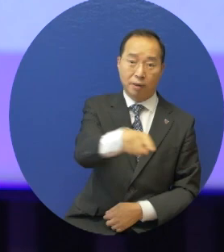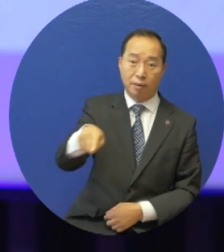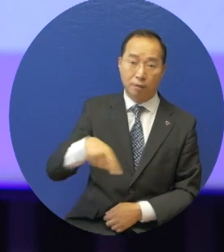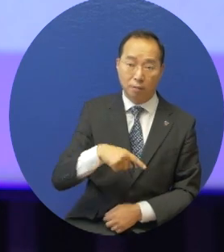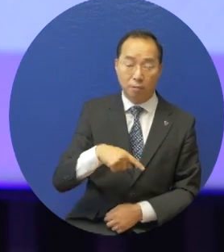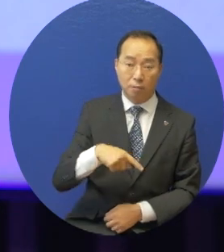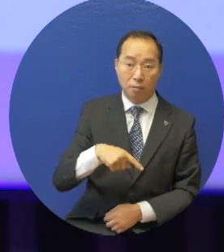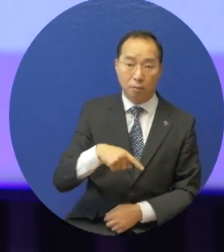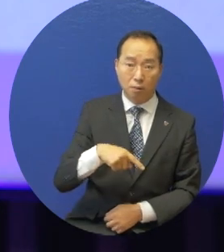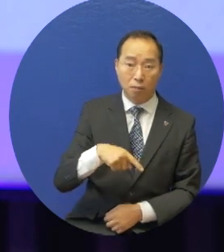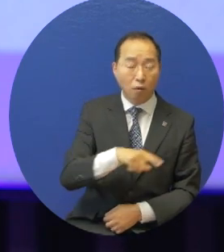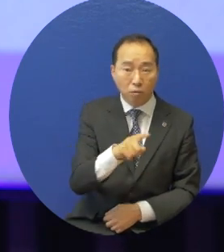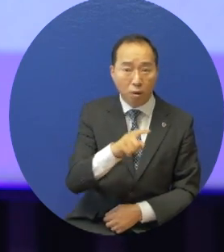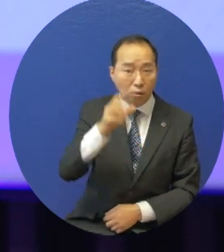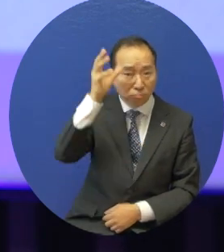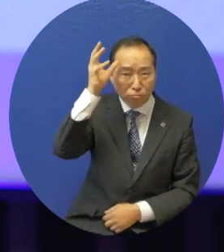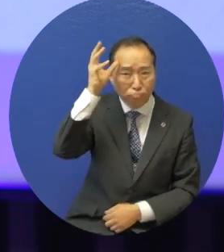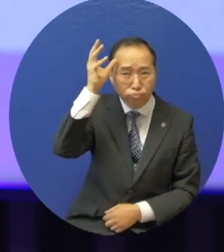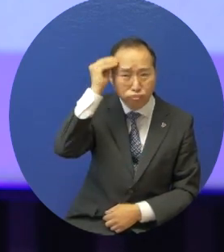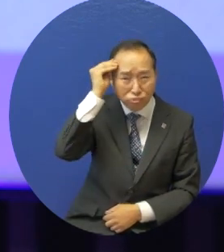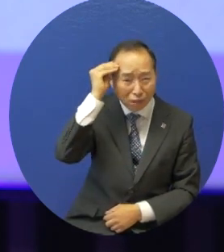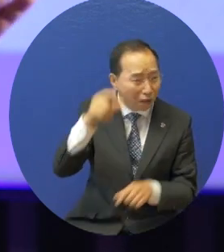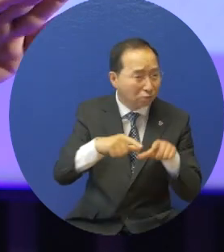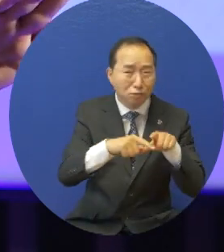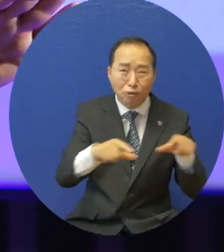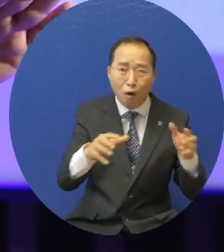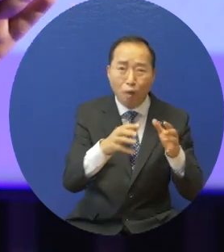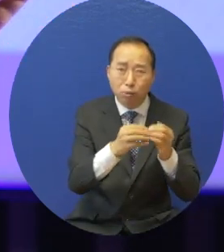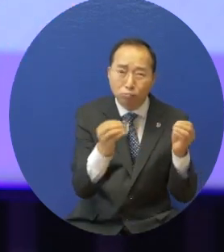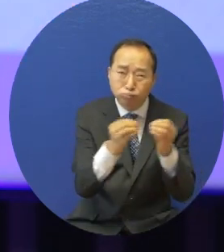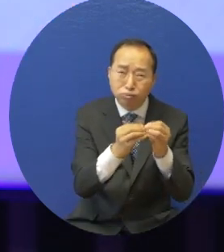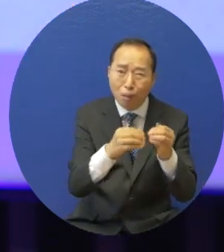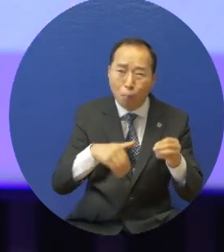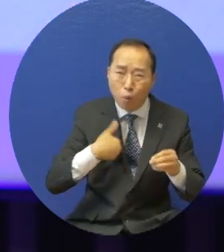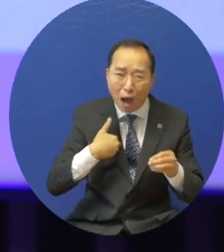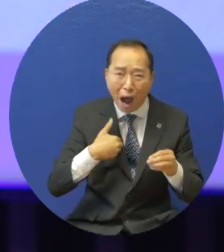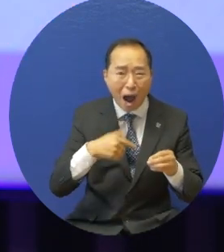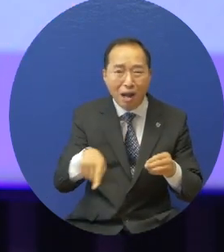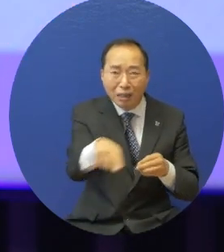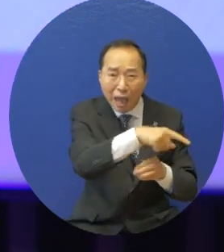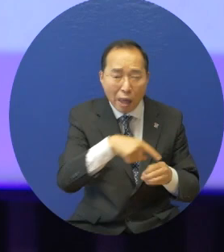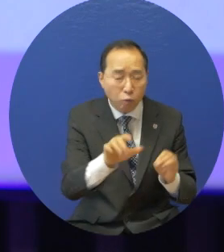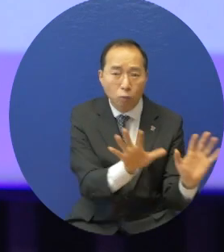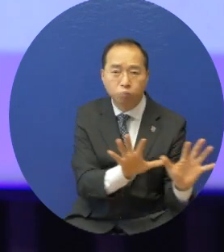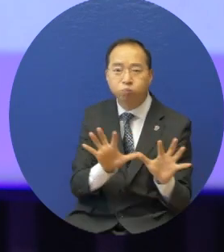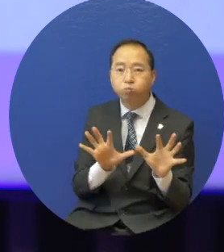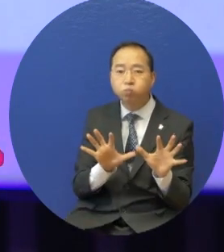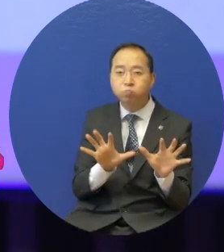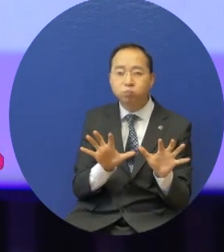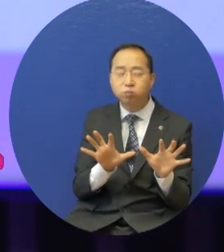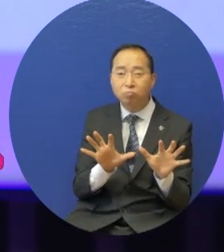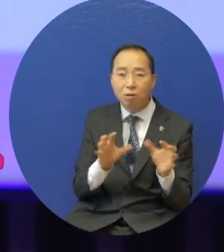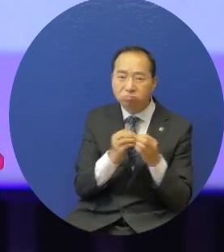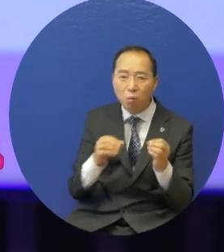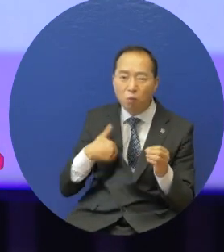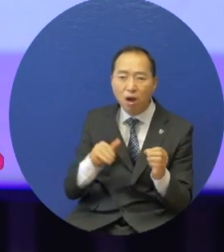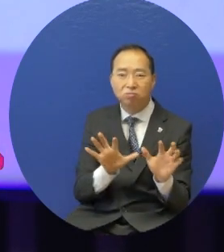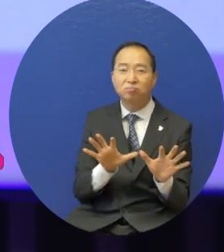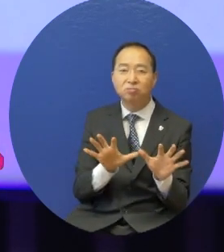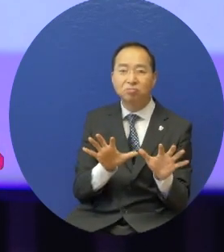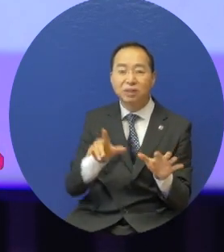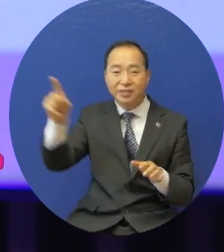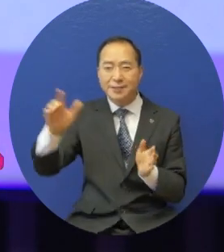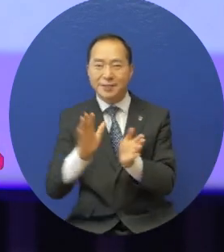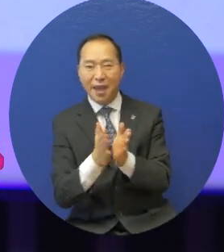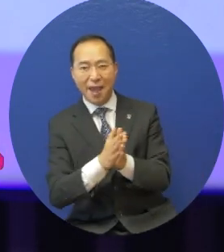이야기할 때 무식한 어떤 뭐 아주 서민, 뭐 노비 이런 사람들도 이 전기수 앞에 모여가지고